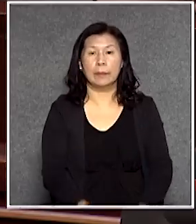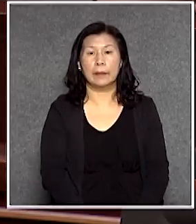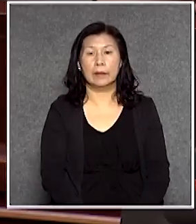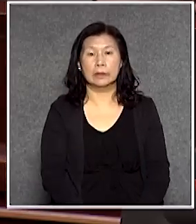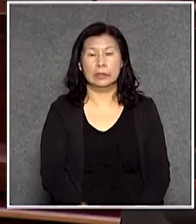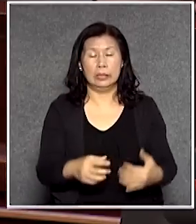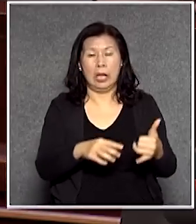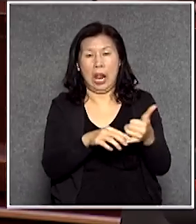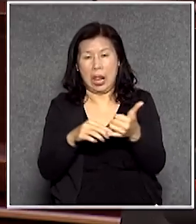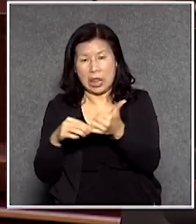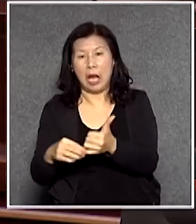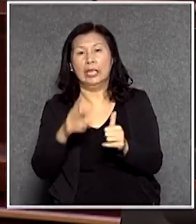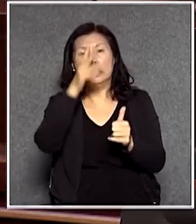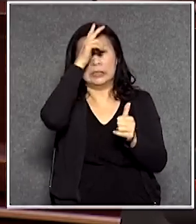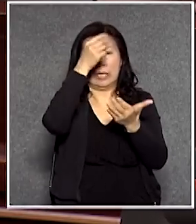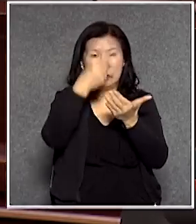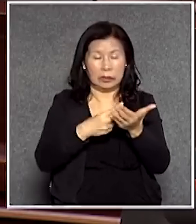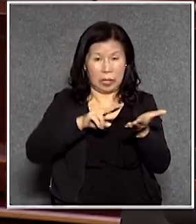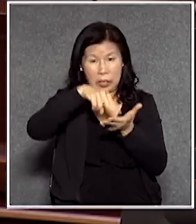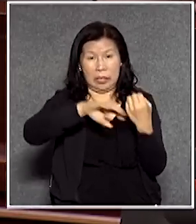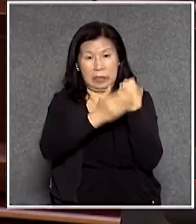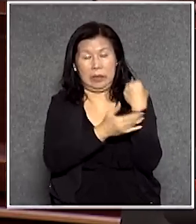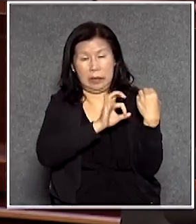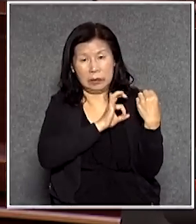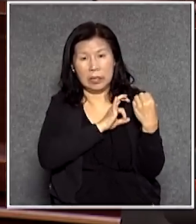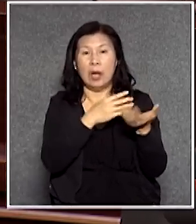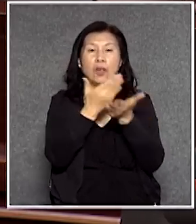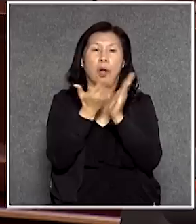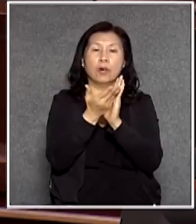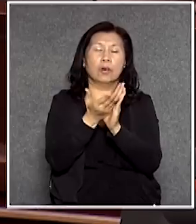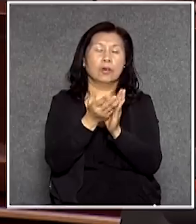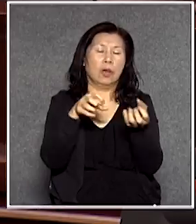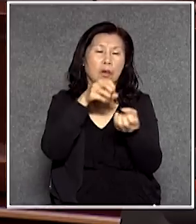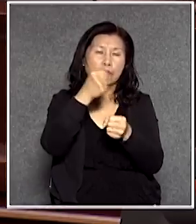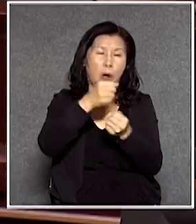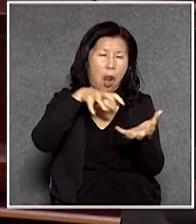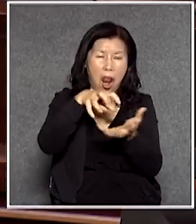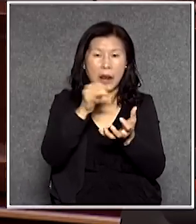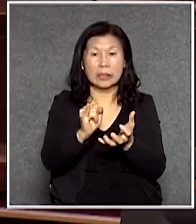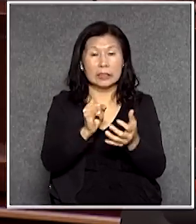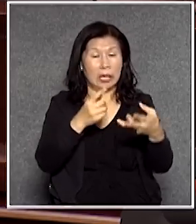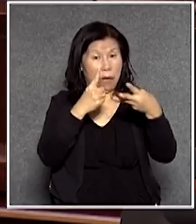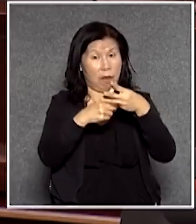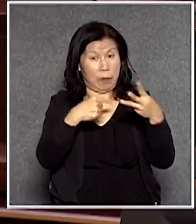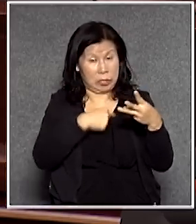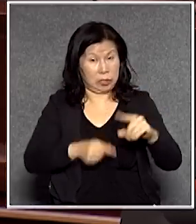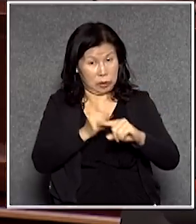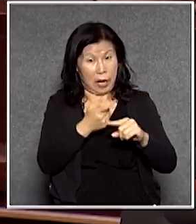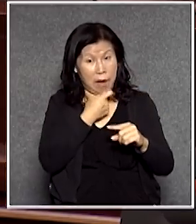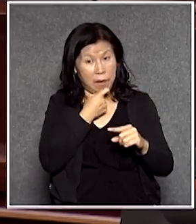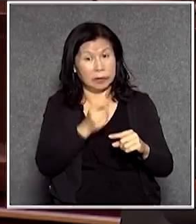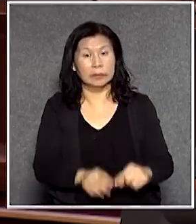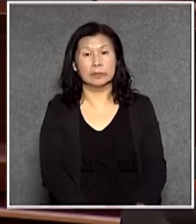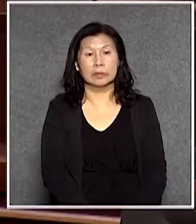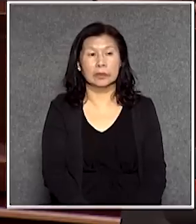政府的施政，令到立法會空轉一事無成，這個就是泛民議員想見到的呢？我經常都覺